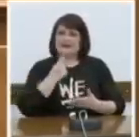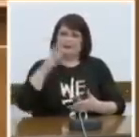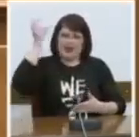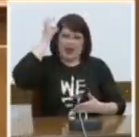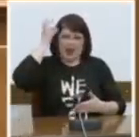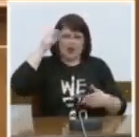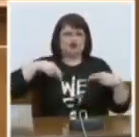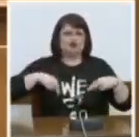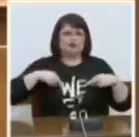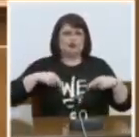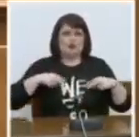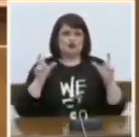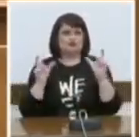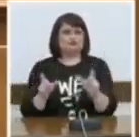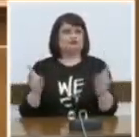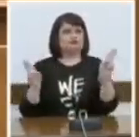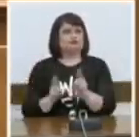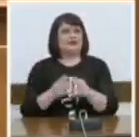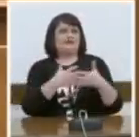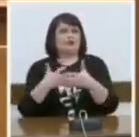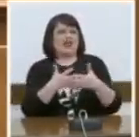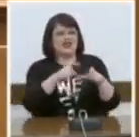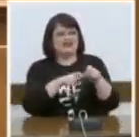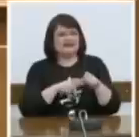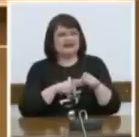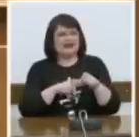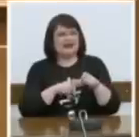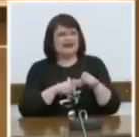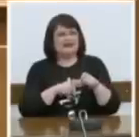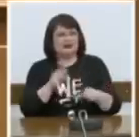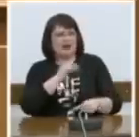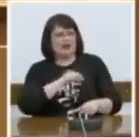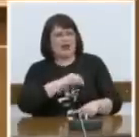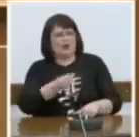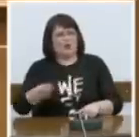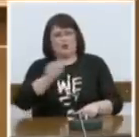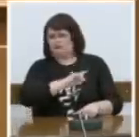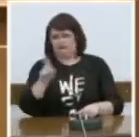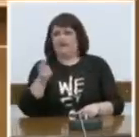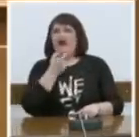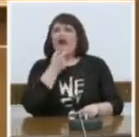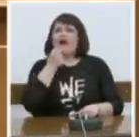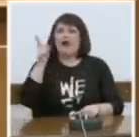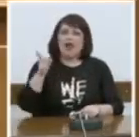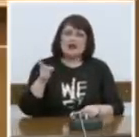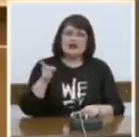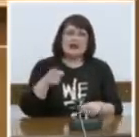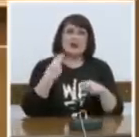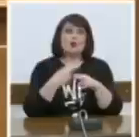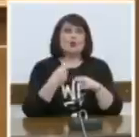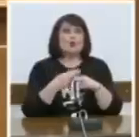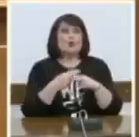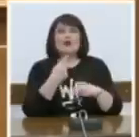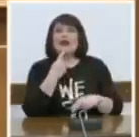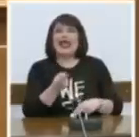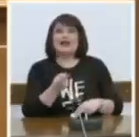μεγάλες βιομηχανικές εταιρείες να βγάλουν αδικαιολόγητα κέρδη. Στη Βρετανία, λιανέμποροι κορυφαίοι κλήθηκαν να δικαιολογήσουν τα κέρδη